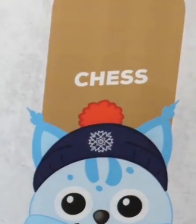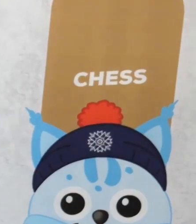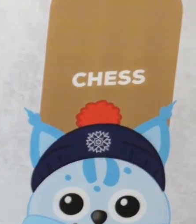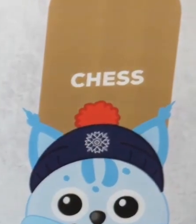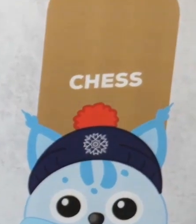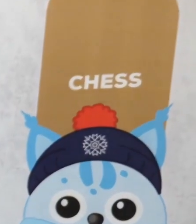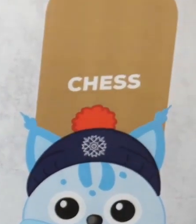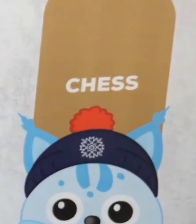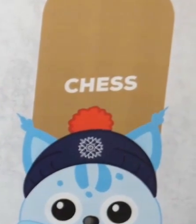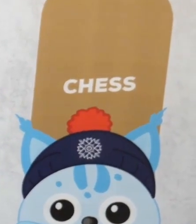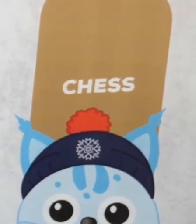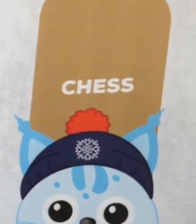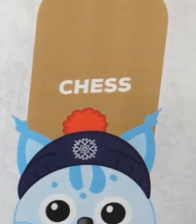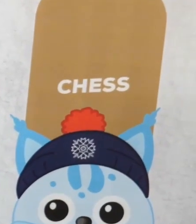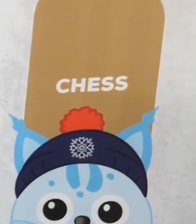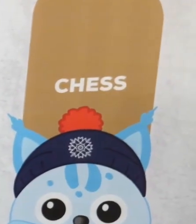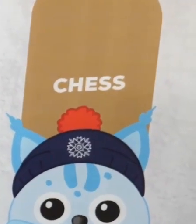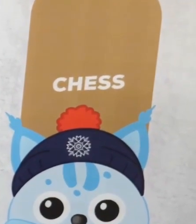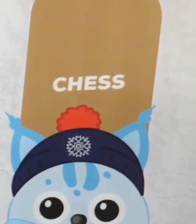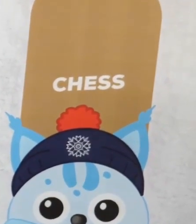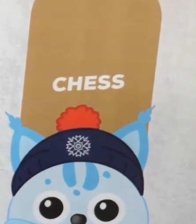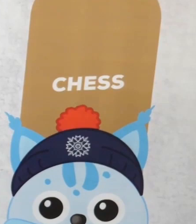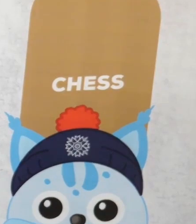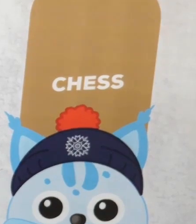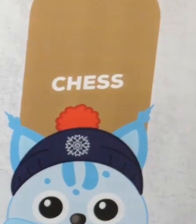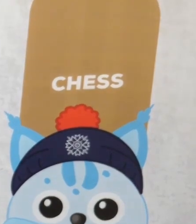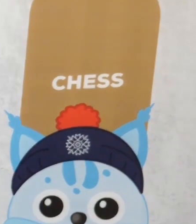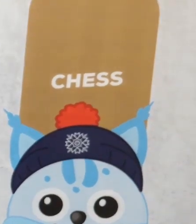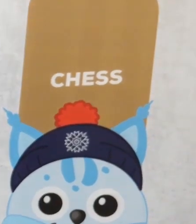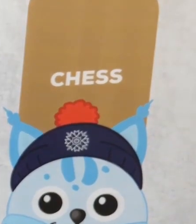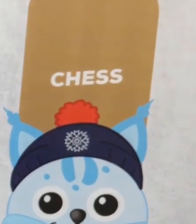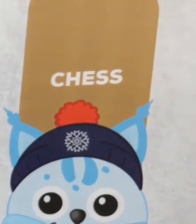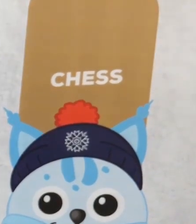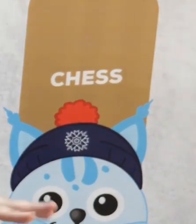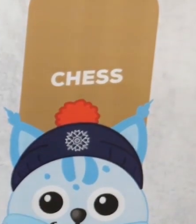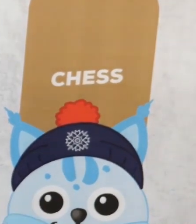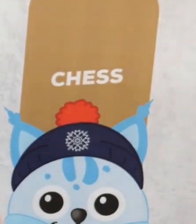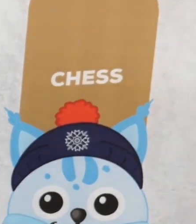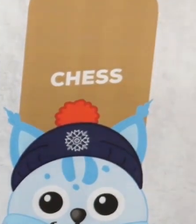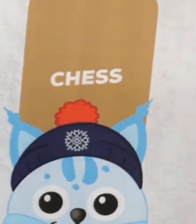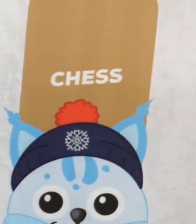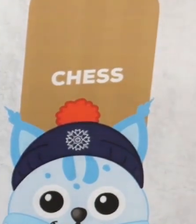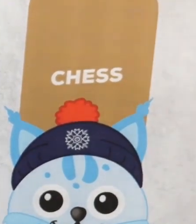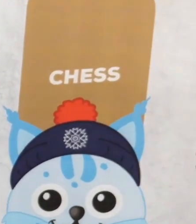Це дуже швидка гра і треба дуже швидко думати. Дуже швидко.